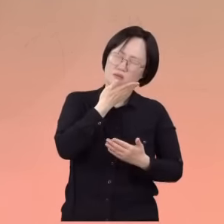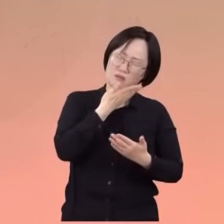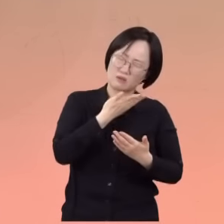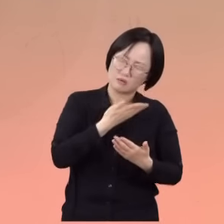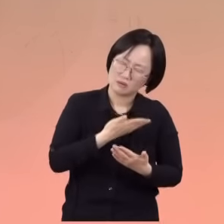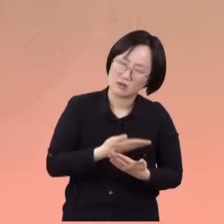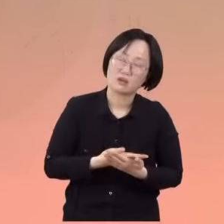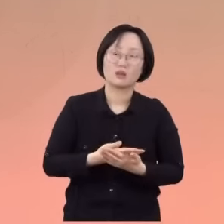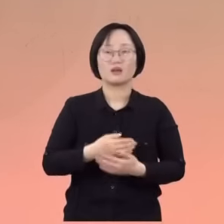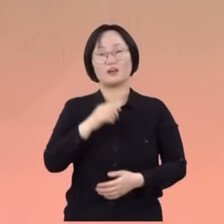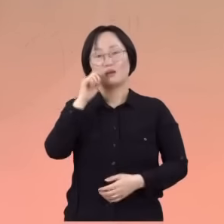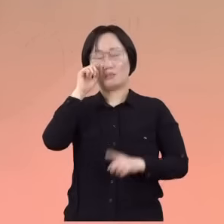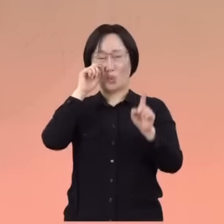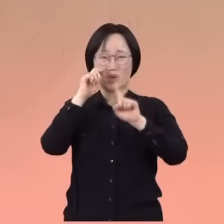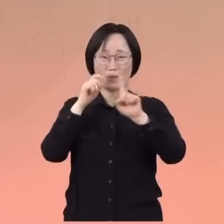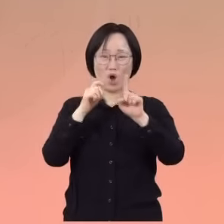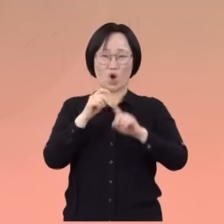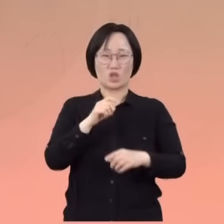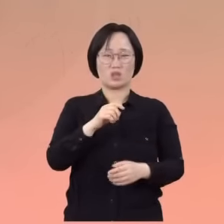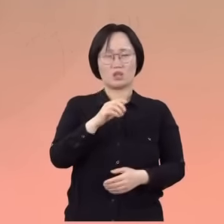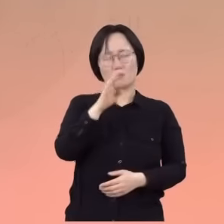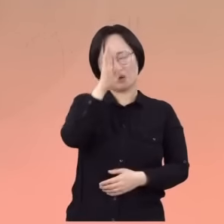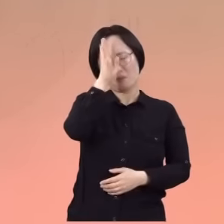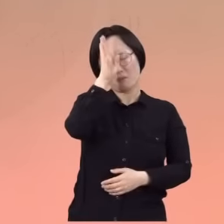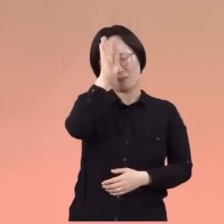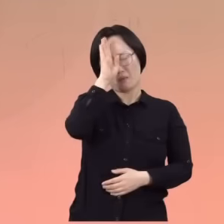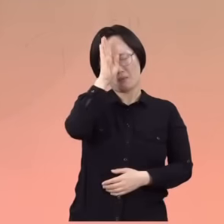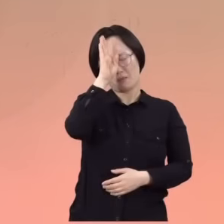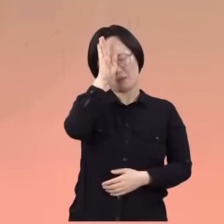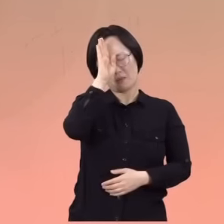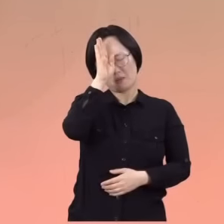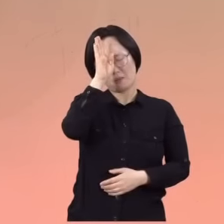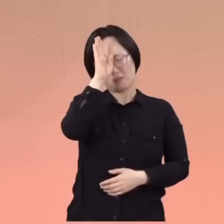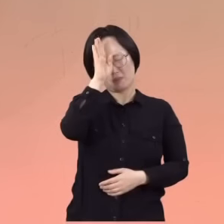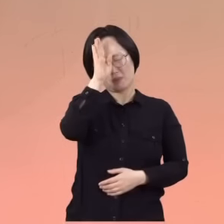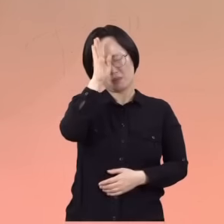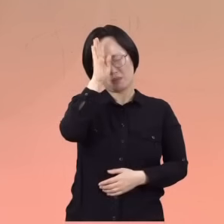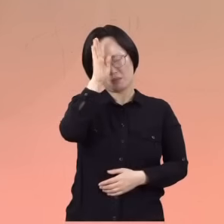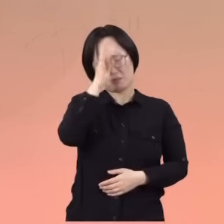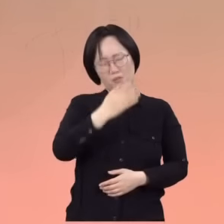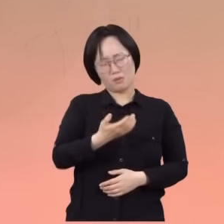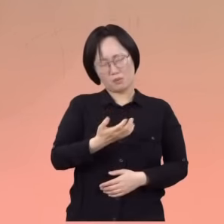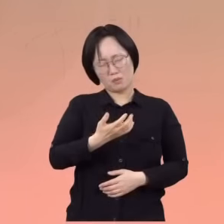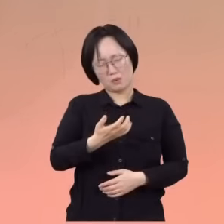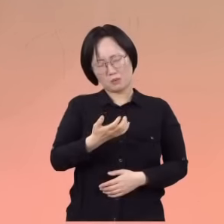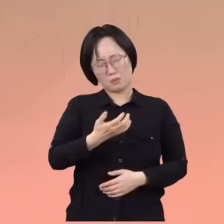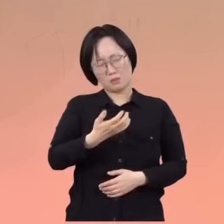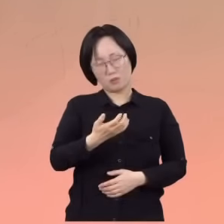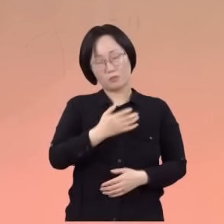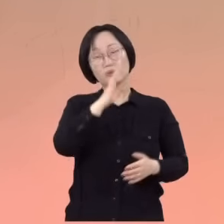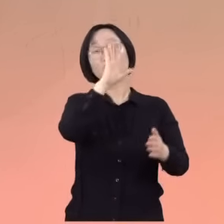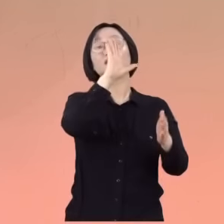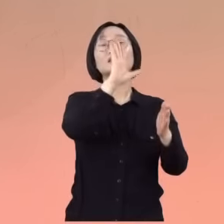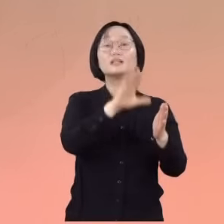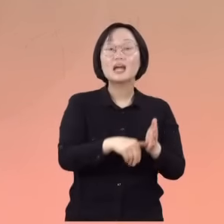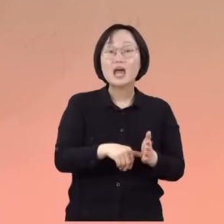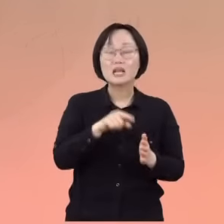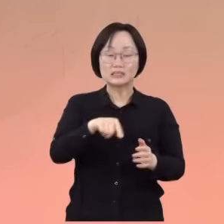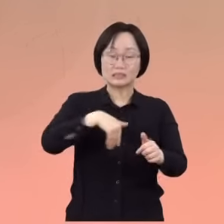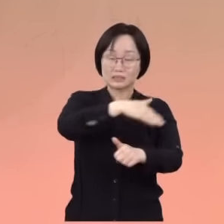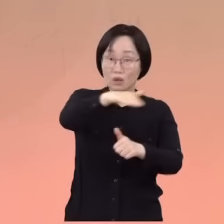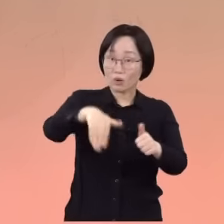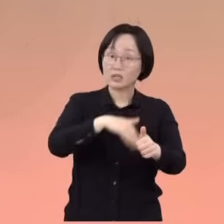뭐냐 병중 병속에 있어도 병에 걸린 큰 병에 걸린 그 상황에서도